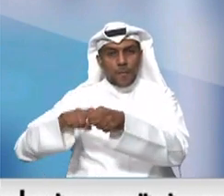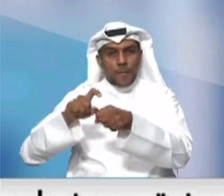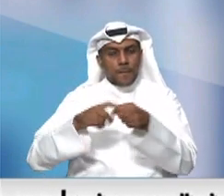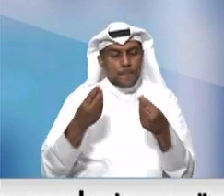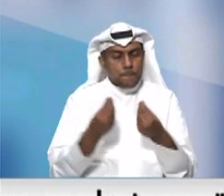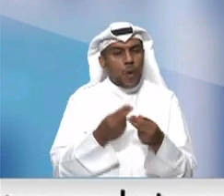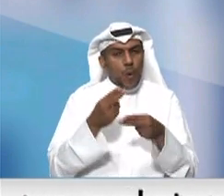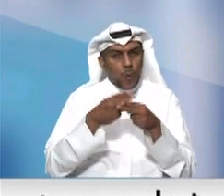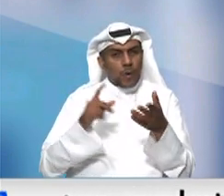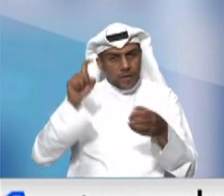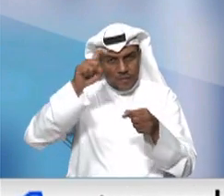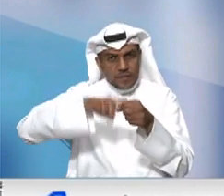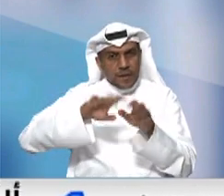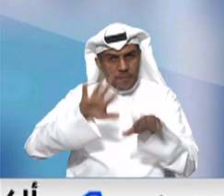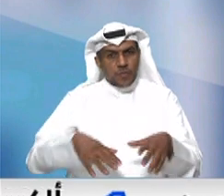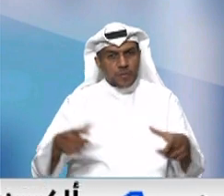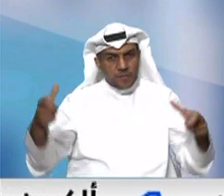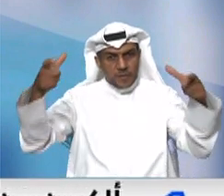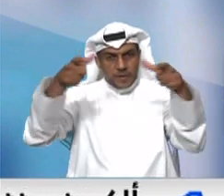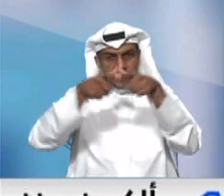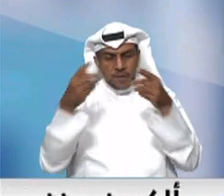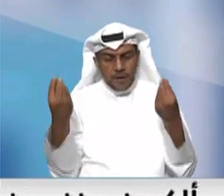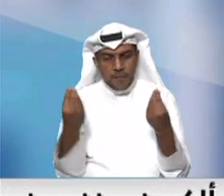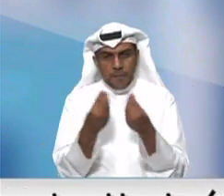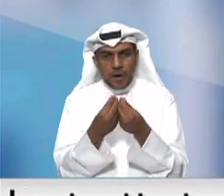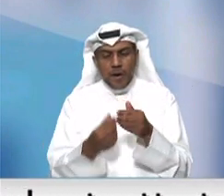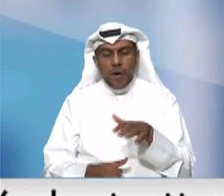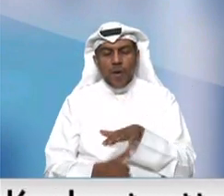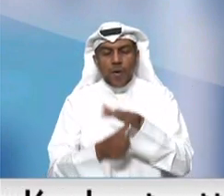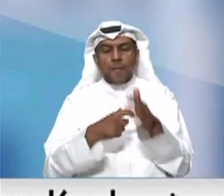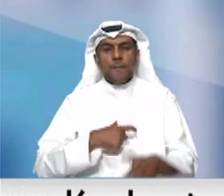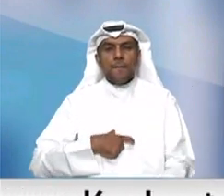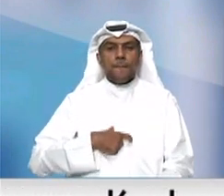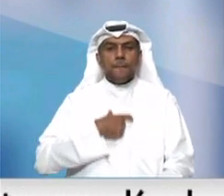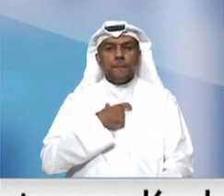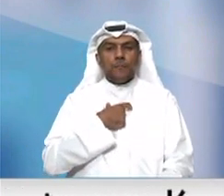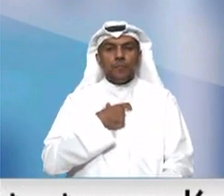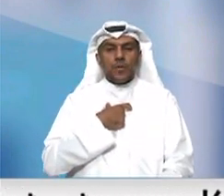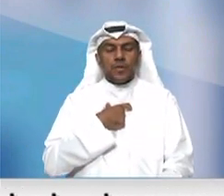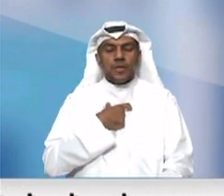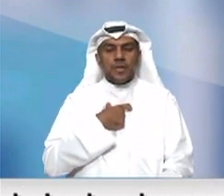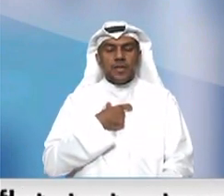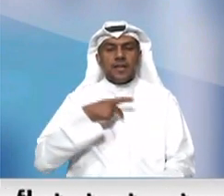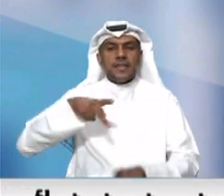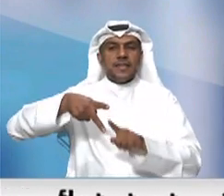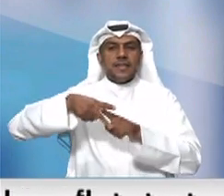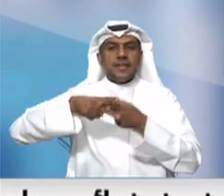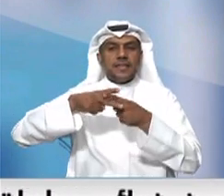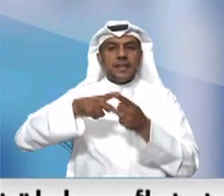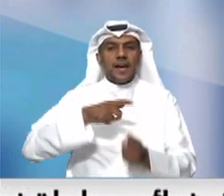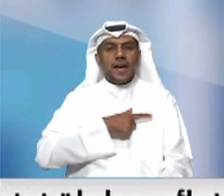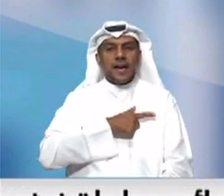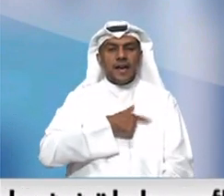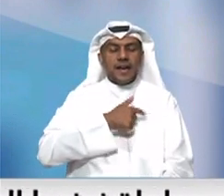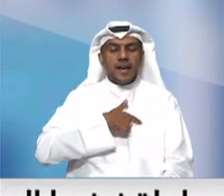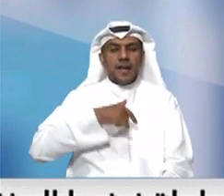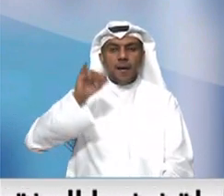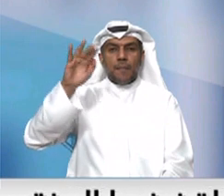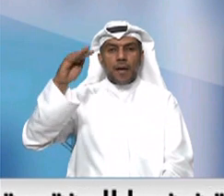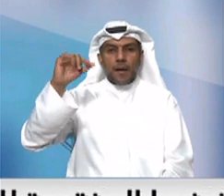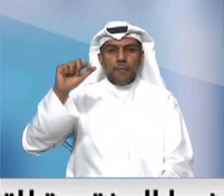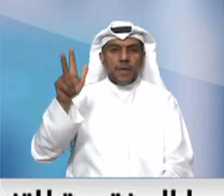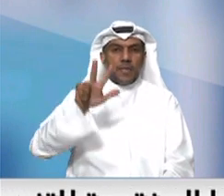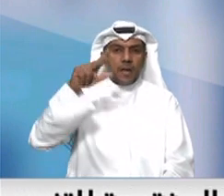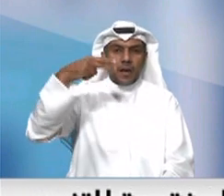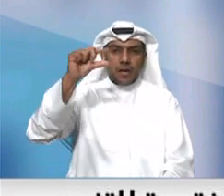دولة الكويت ورئيس وفدها المدير العام للهيئة العامة للصناعة بالتكليف محمد العدواني. من جهته قال